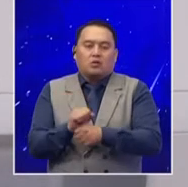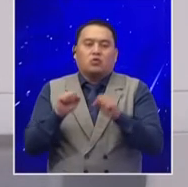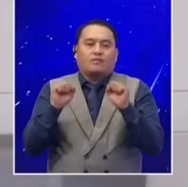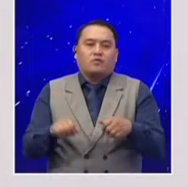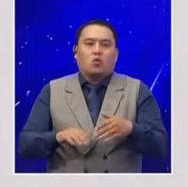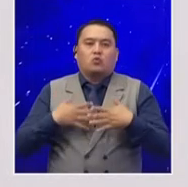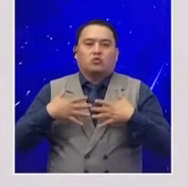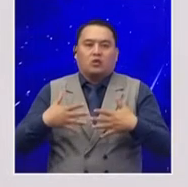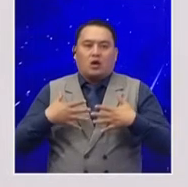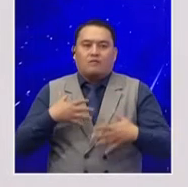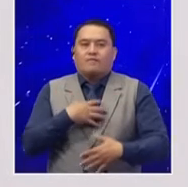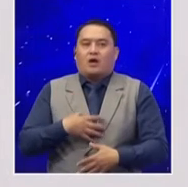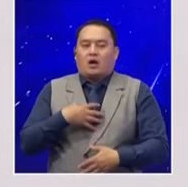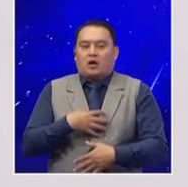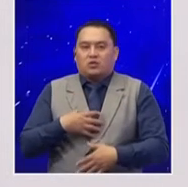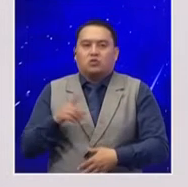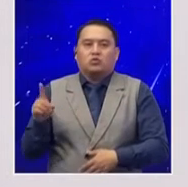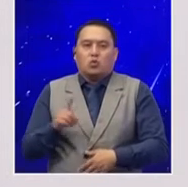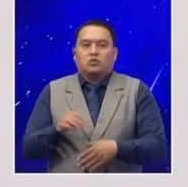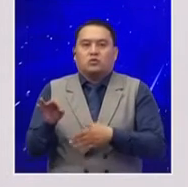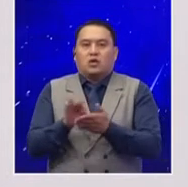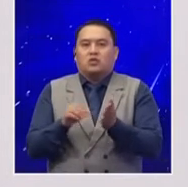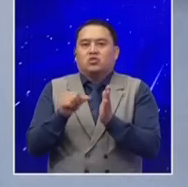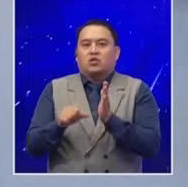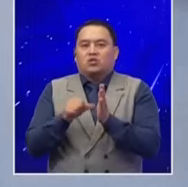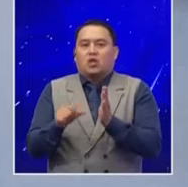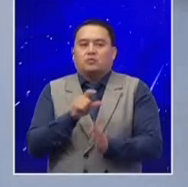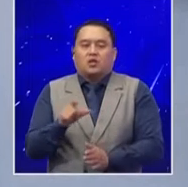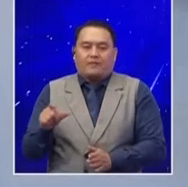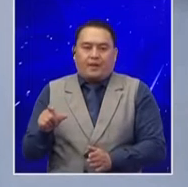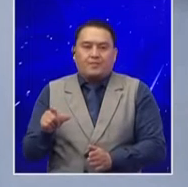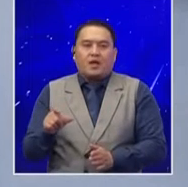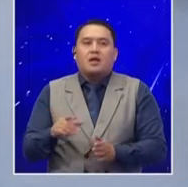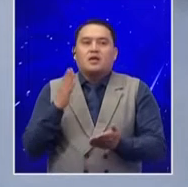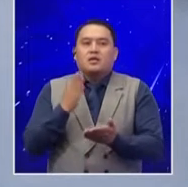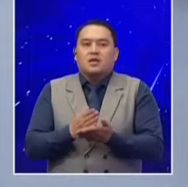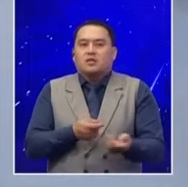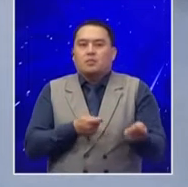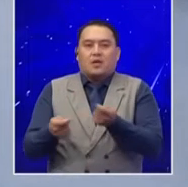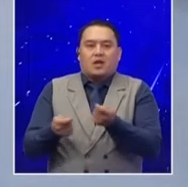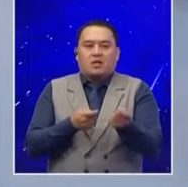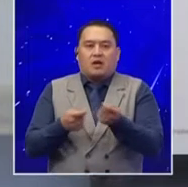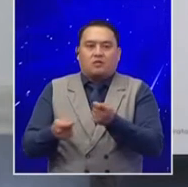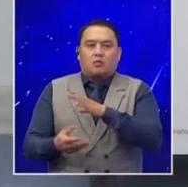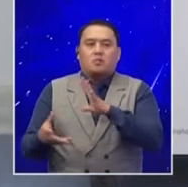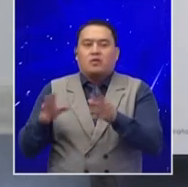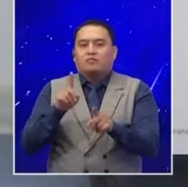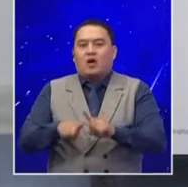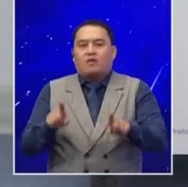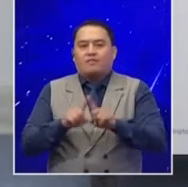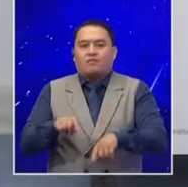возможность обеспечить жизненно важным элементом одновременно 60 пациентов. Кроме этого, есть передвижной комплекс. В целом, к повторной